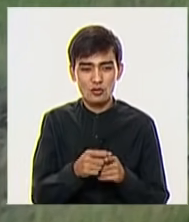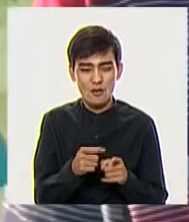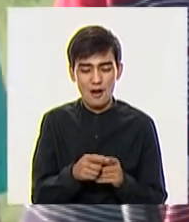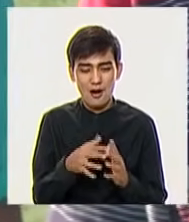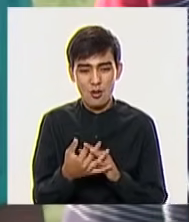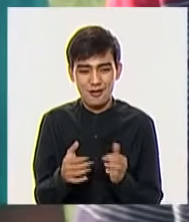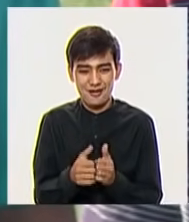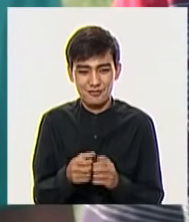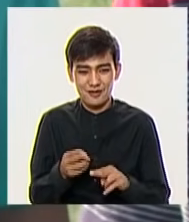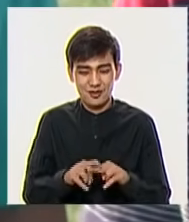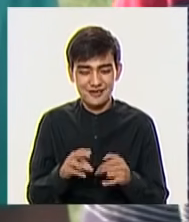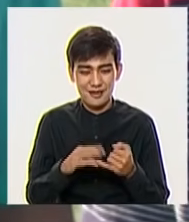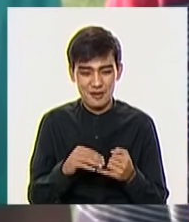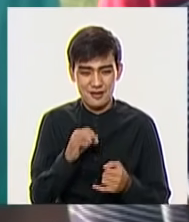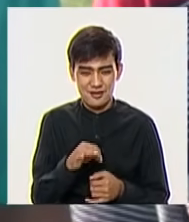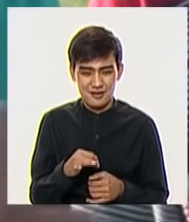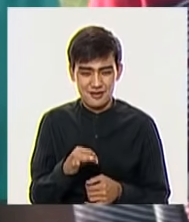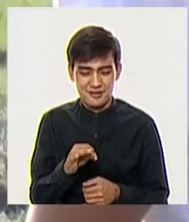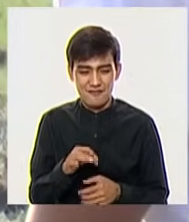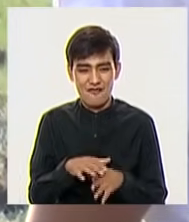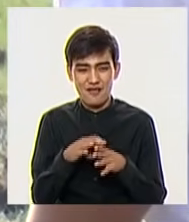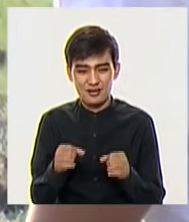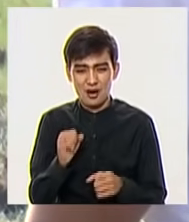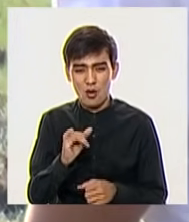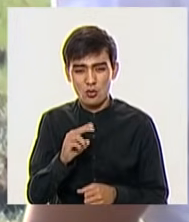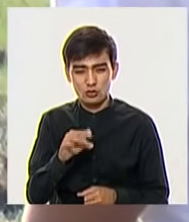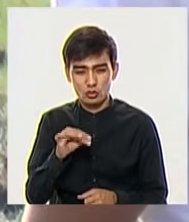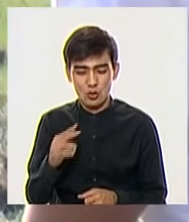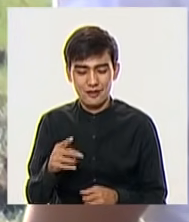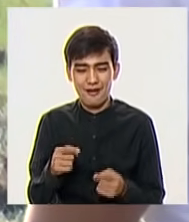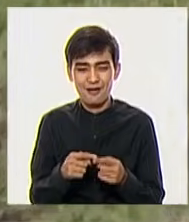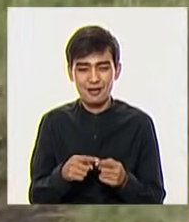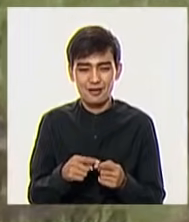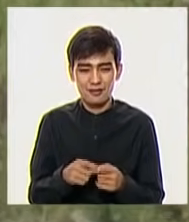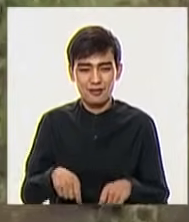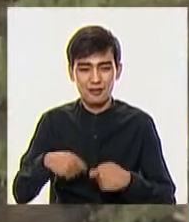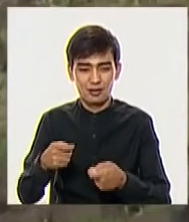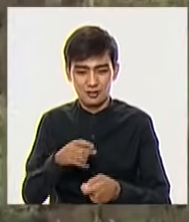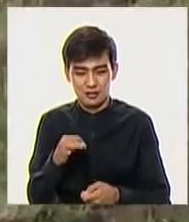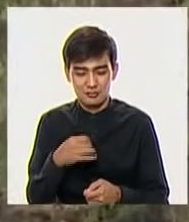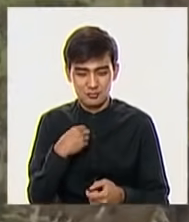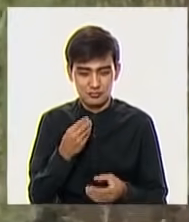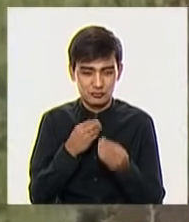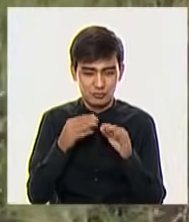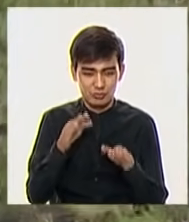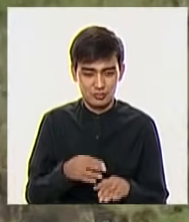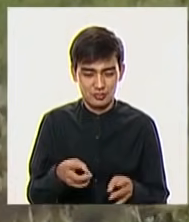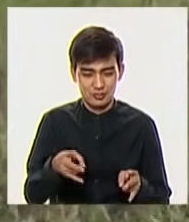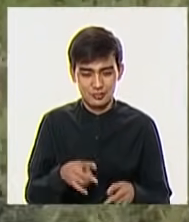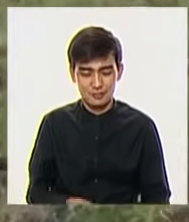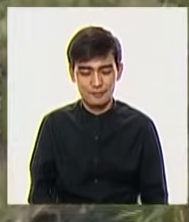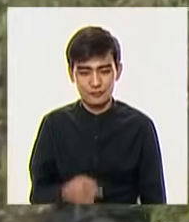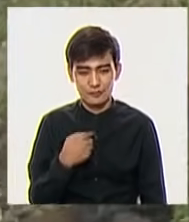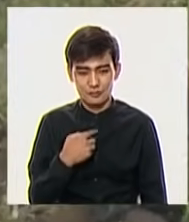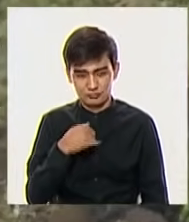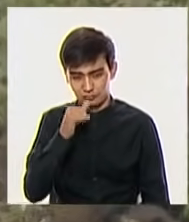ауылдың дәлергесіндегі жерді билік аукцион арқылы жалға беріп ауылды жайылымсыз қалдырып отыр. Соны кәсіпкерді тоқтатып алып